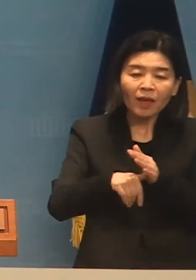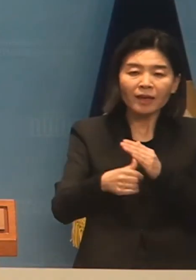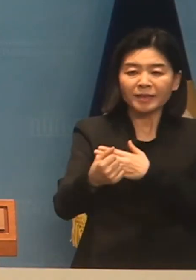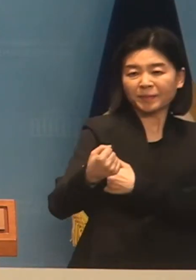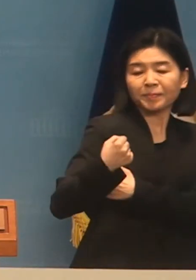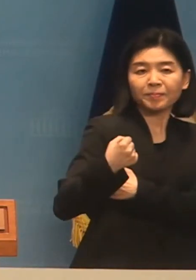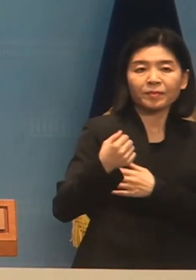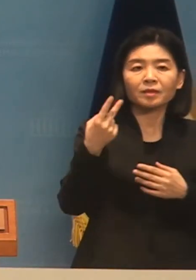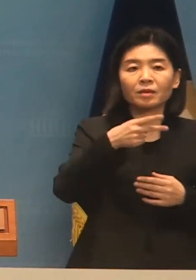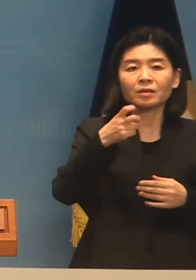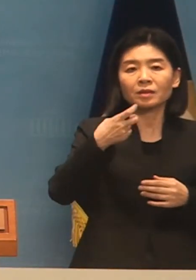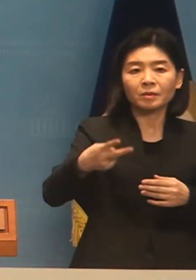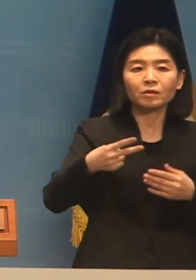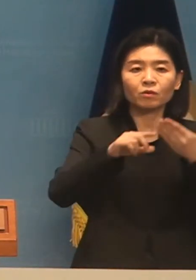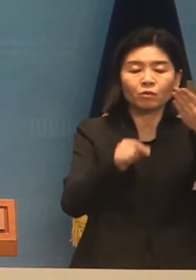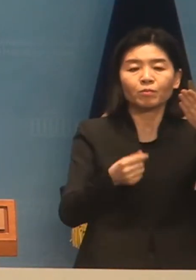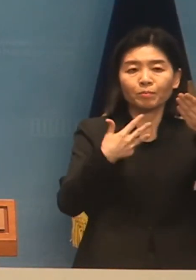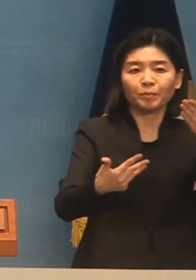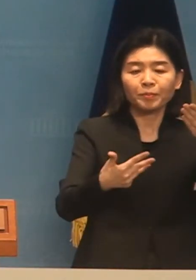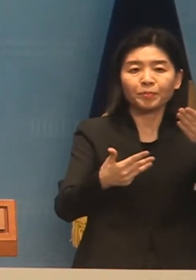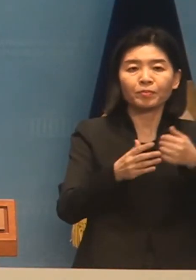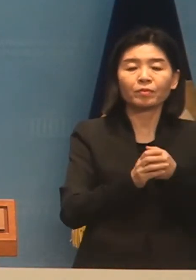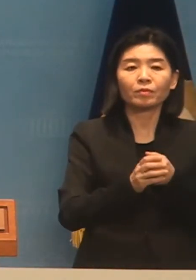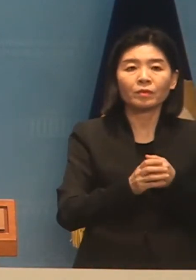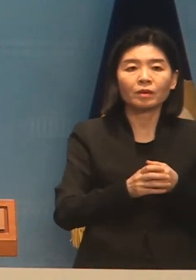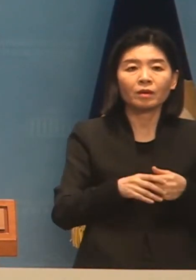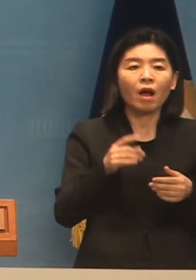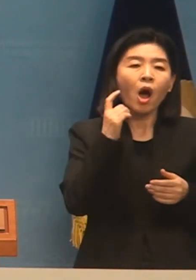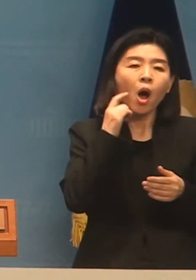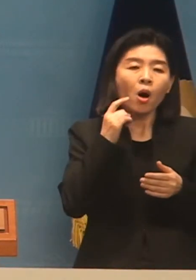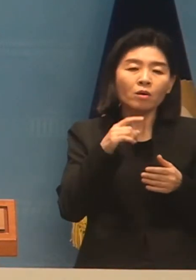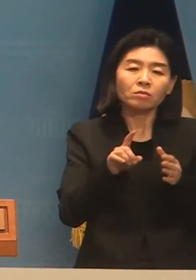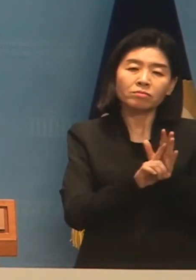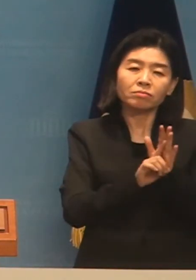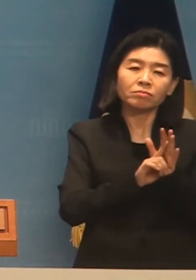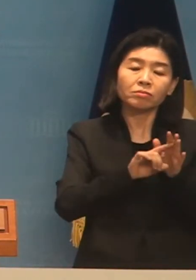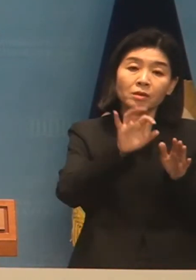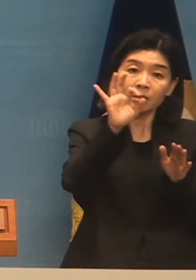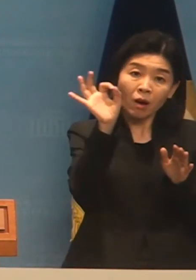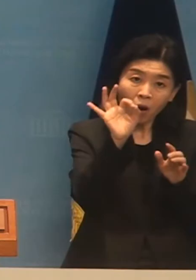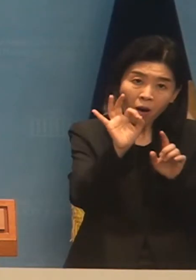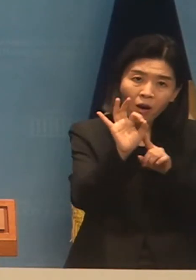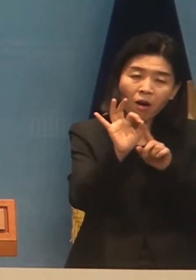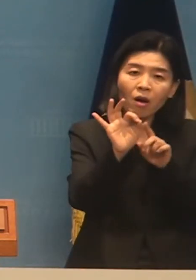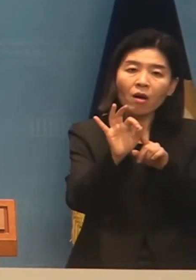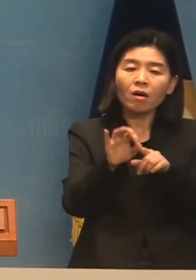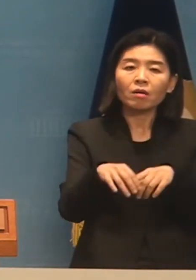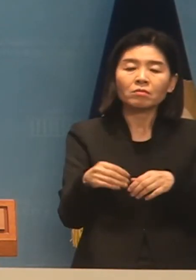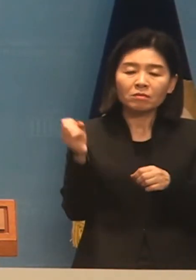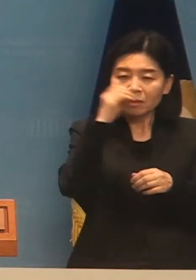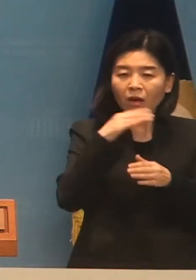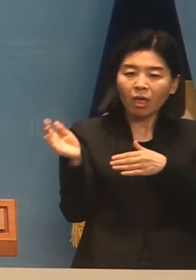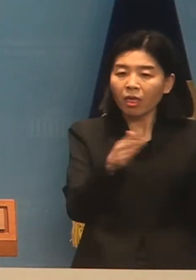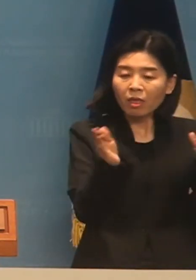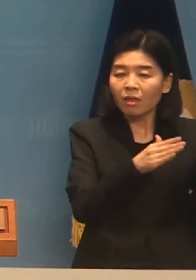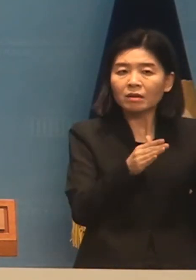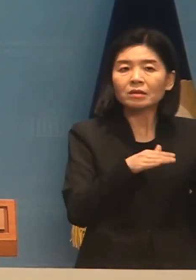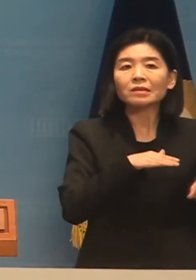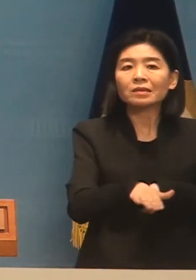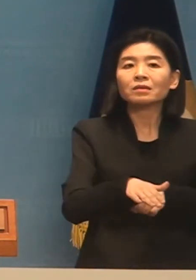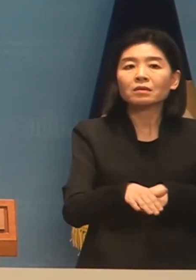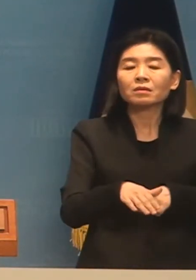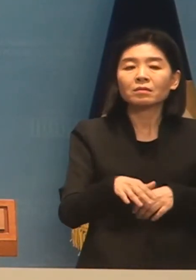있었던 2022년 9월 8일에 10건의 허위사실 공표 혐의 고발 사건들을 땡처리하듯 불기소 각각